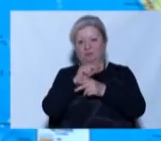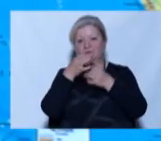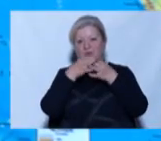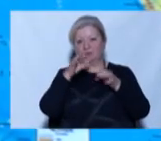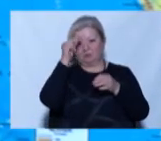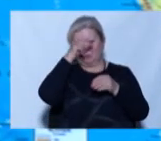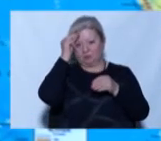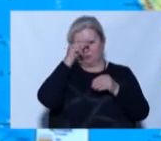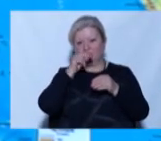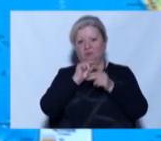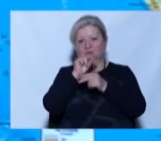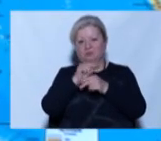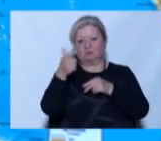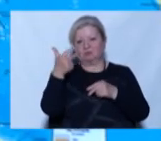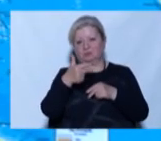გეოგრაფიას.